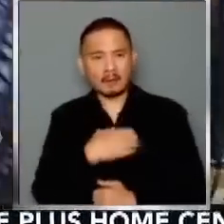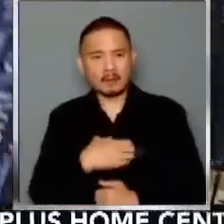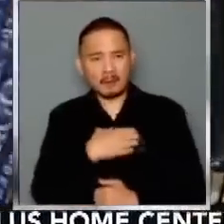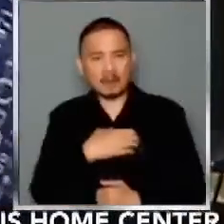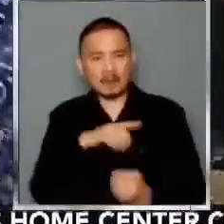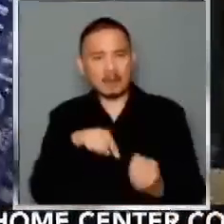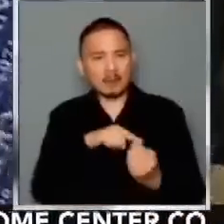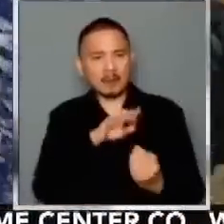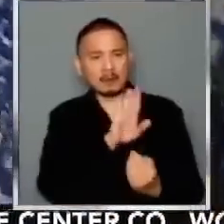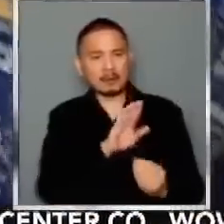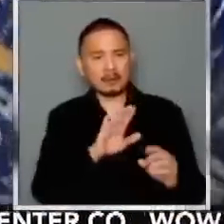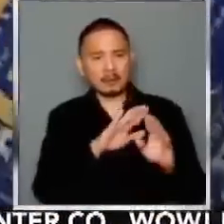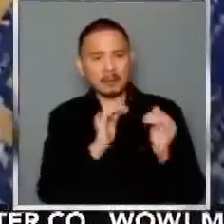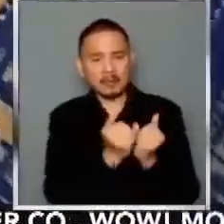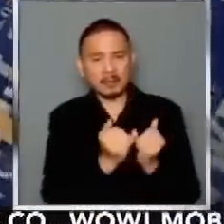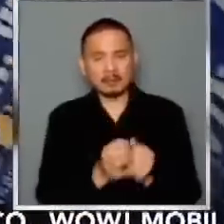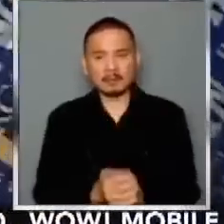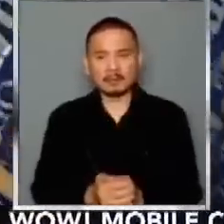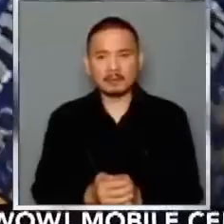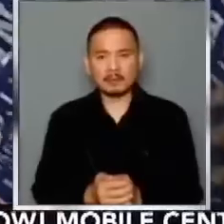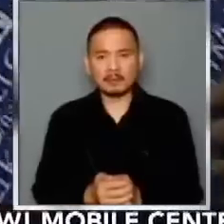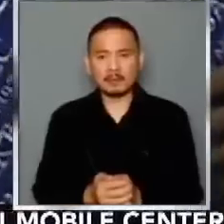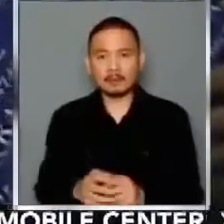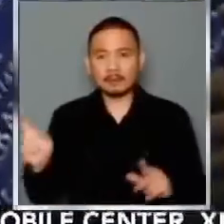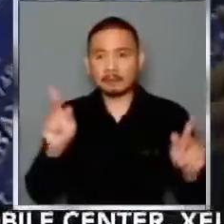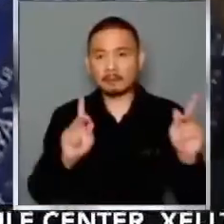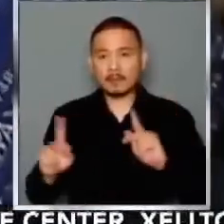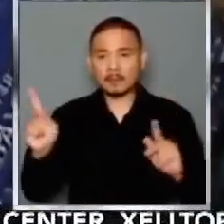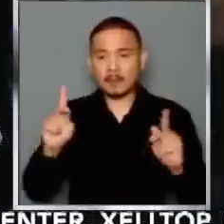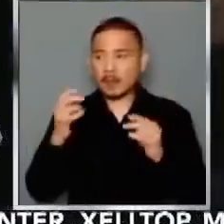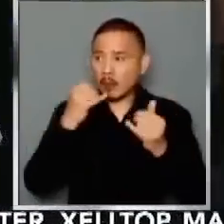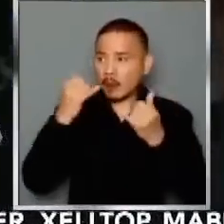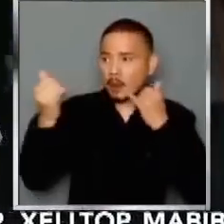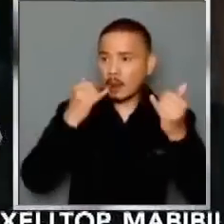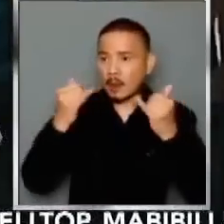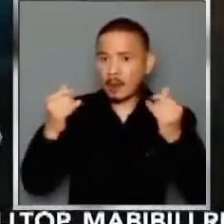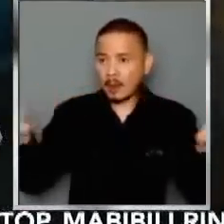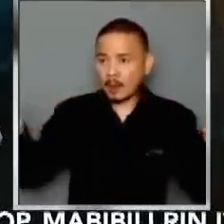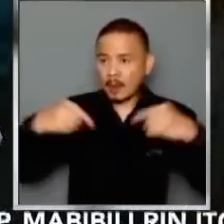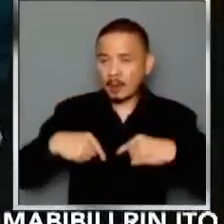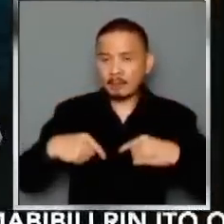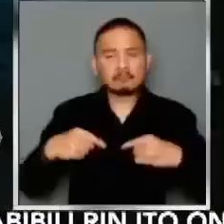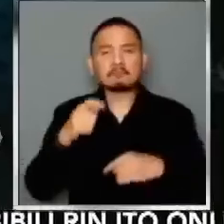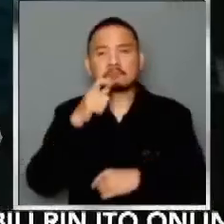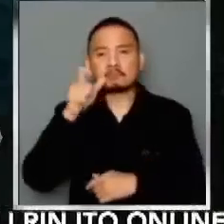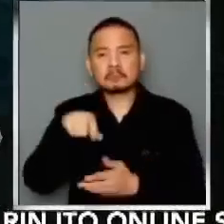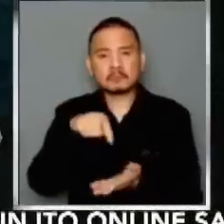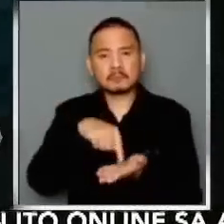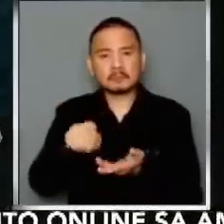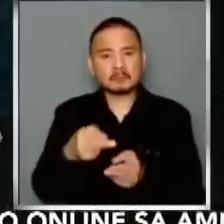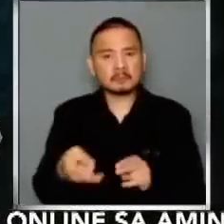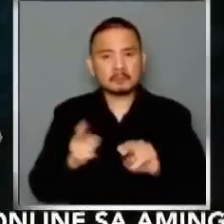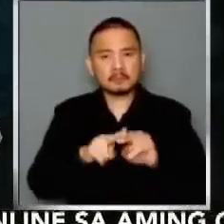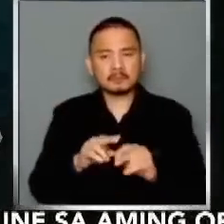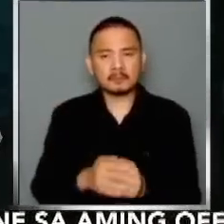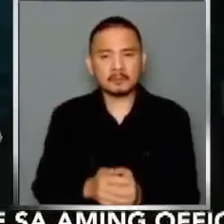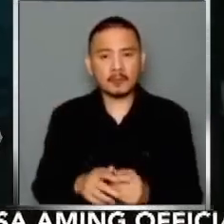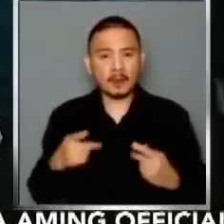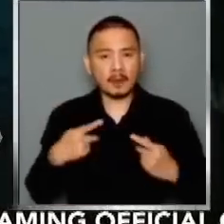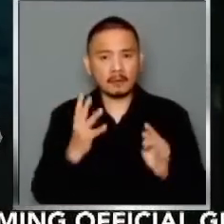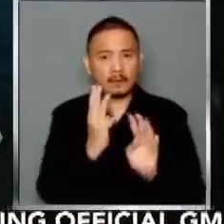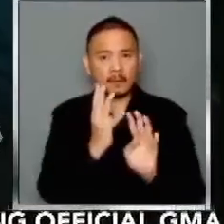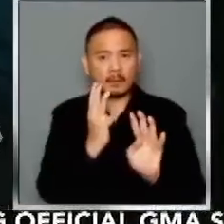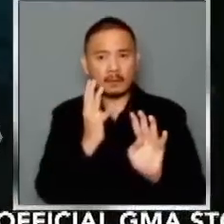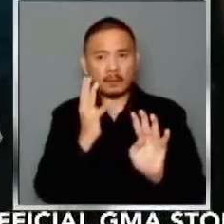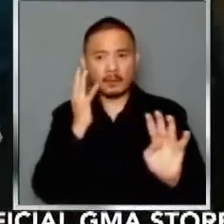libre at walang babayaran ang mga tinawagan nilang consign sa gitna ng mahabang pila inilapit sa amin ang ilang tatanggap